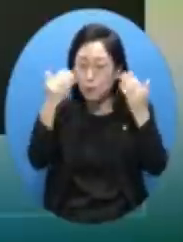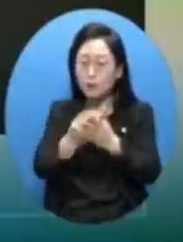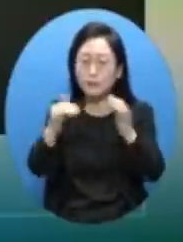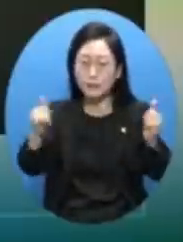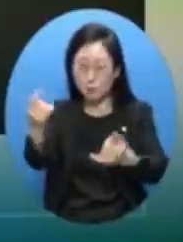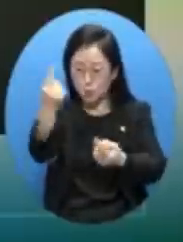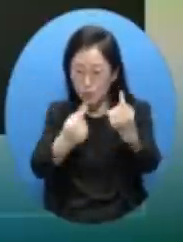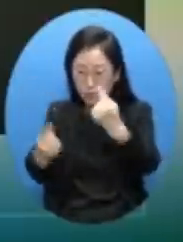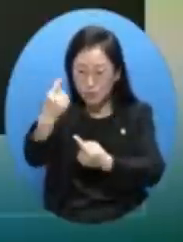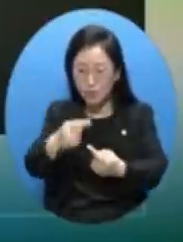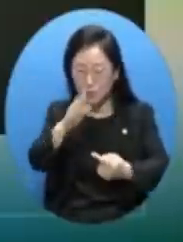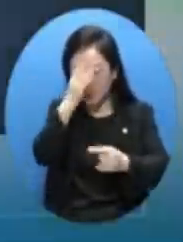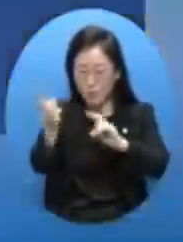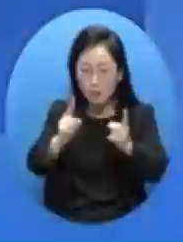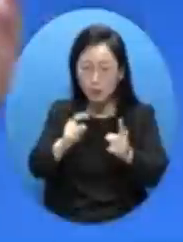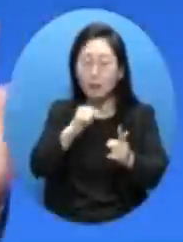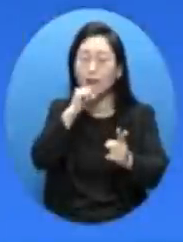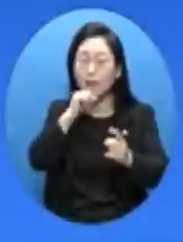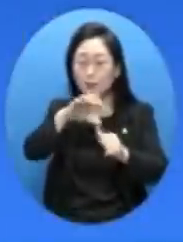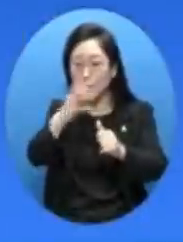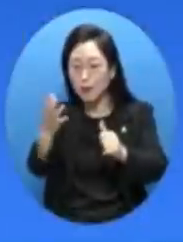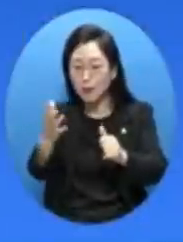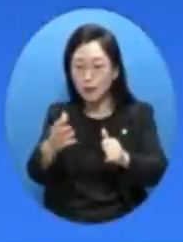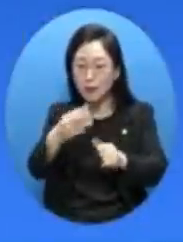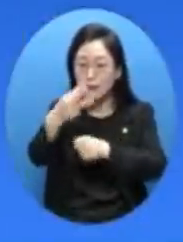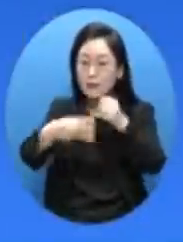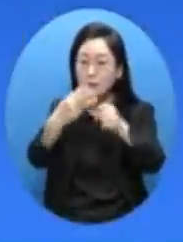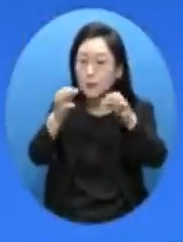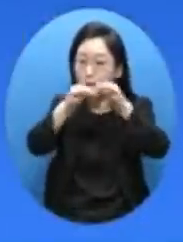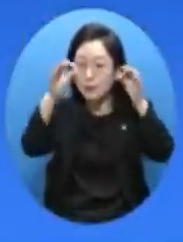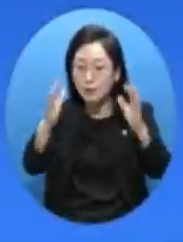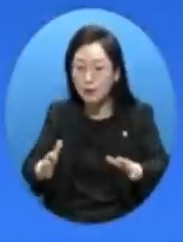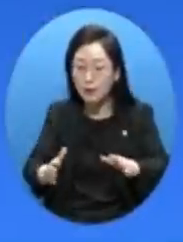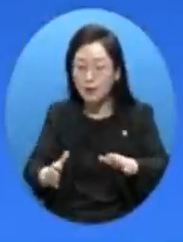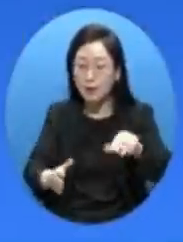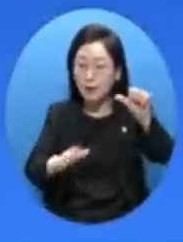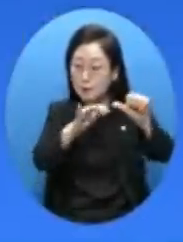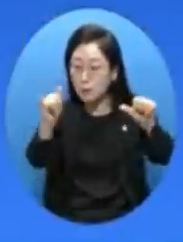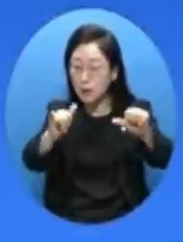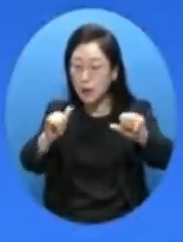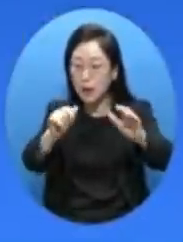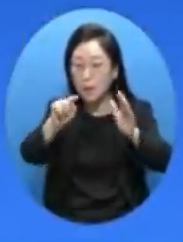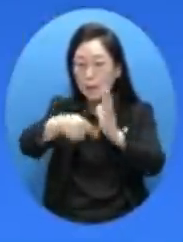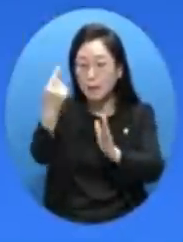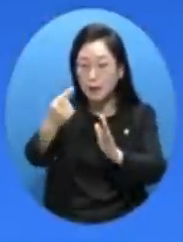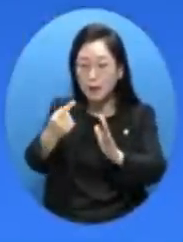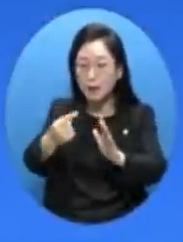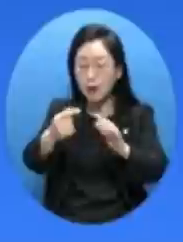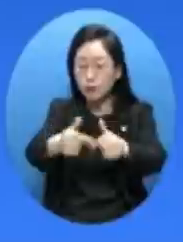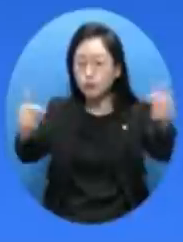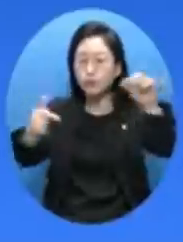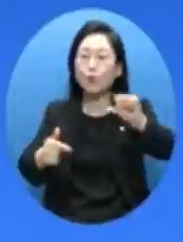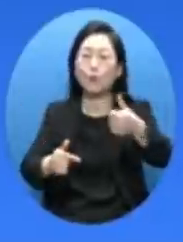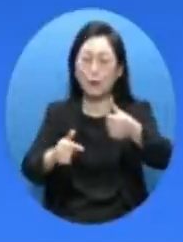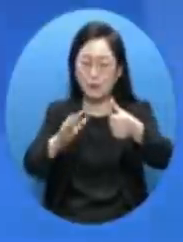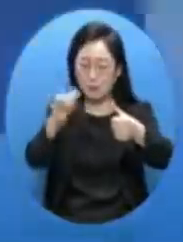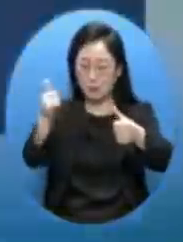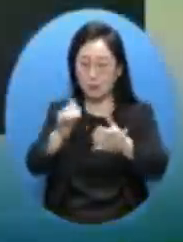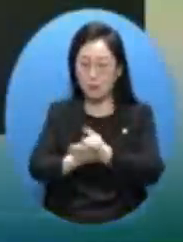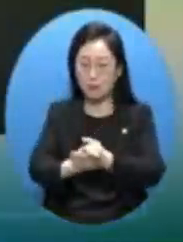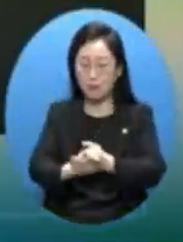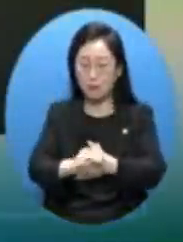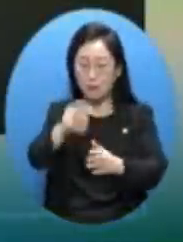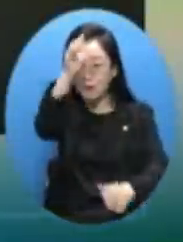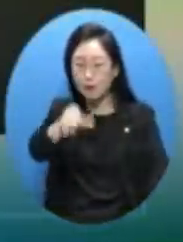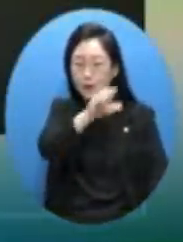벗어나서 3년 만에 5명이 100배로 부흥해서 500명 교인이 되었고 그래서 서대문으로 이전하게 된